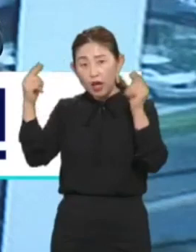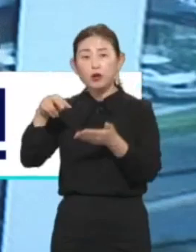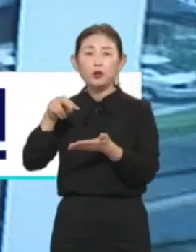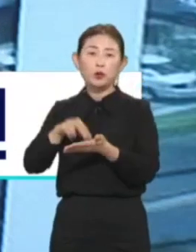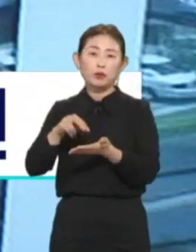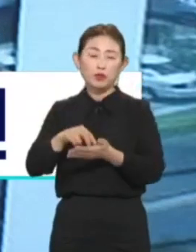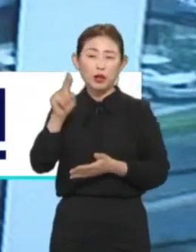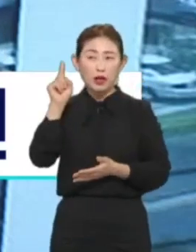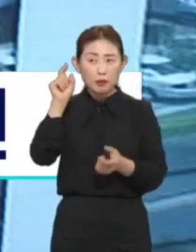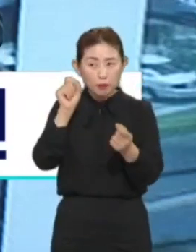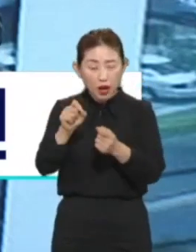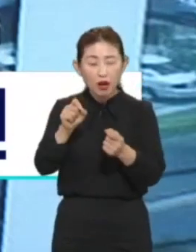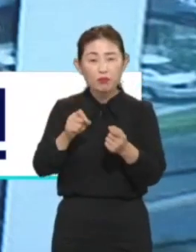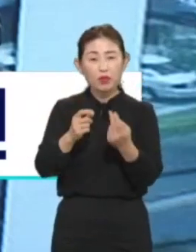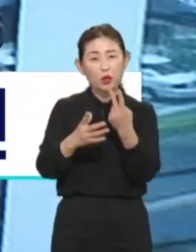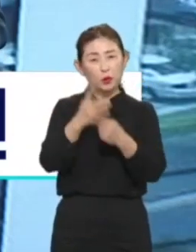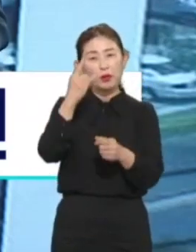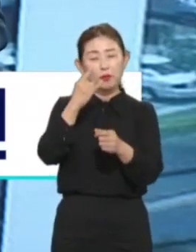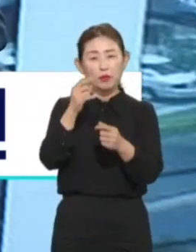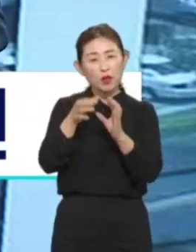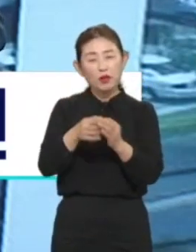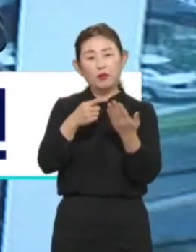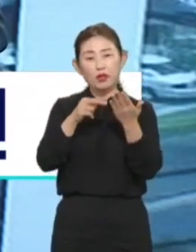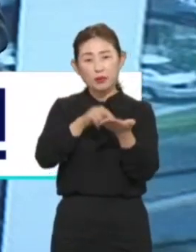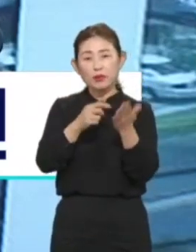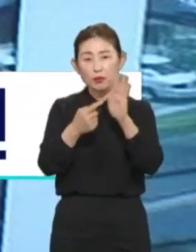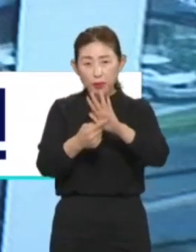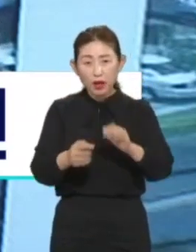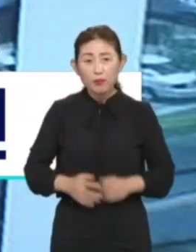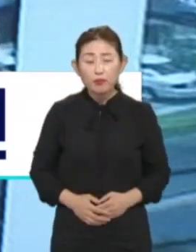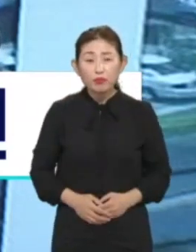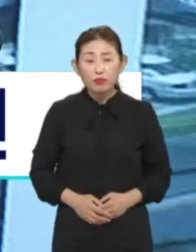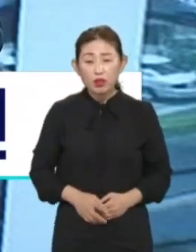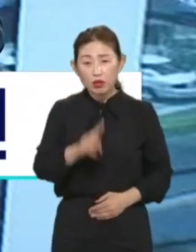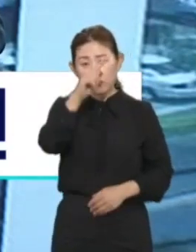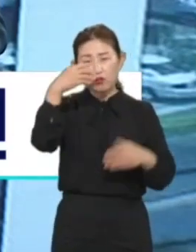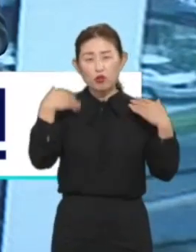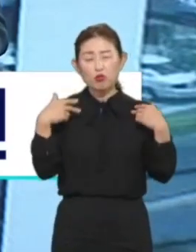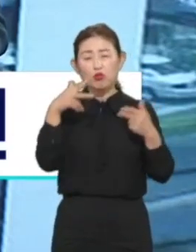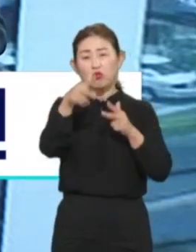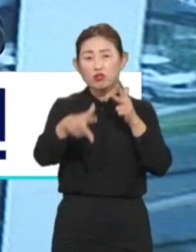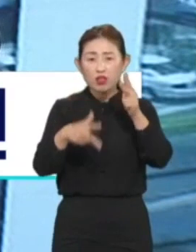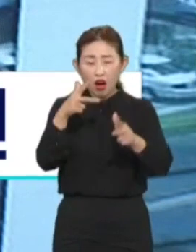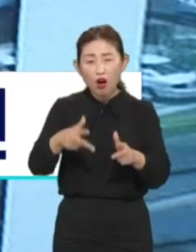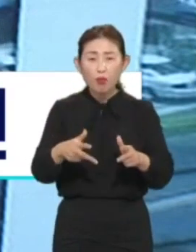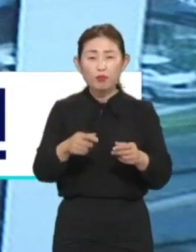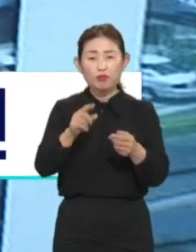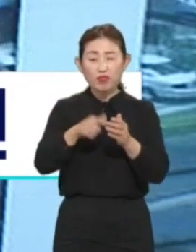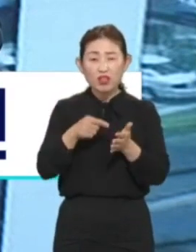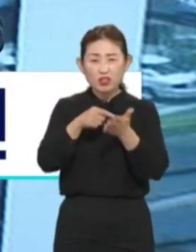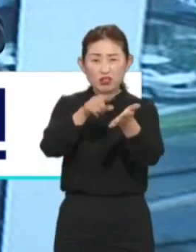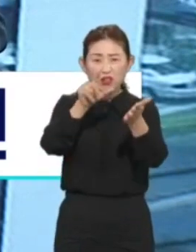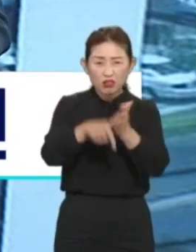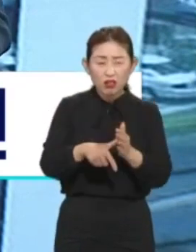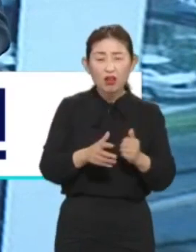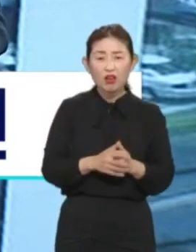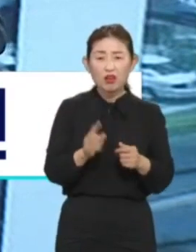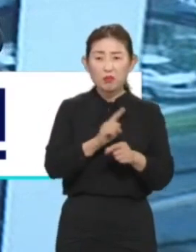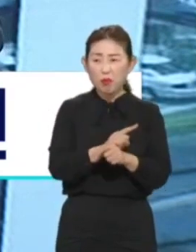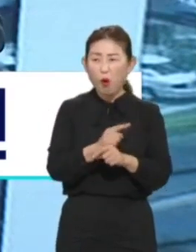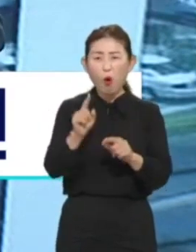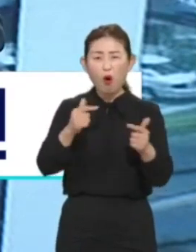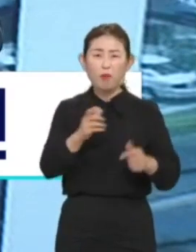것으로 알려졌습니다. 글로컬 사업 신청 당시 빚어진 혁신기획안 중복 제출 사태 등 두 대학의 무너진 신뢰